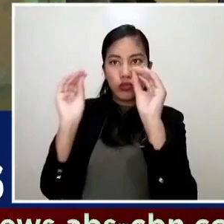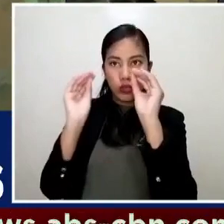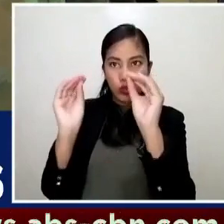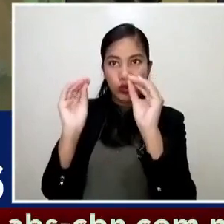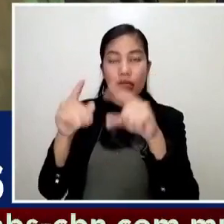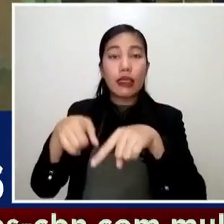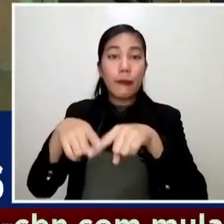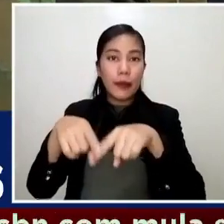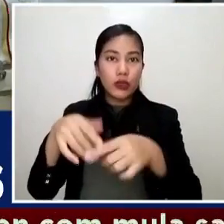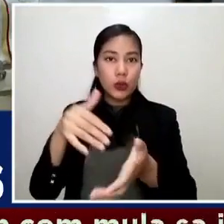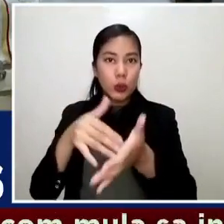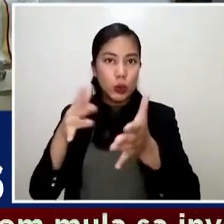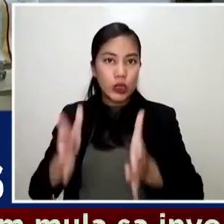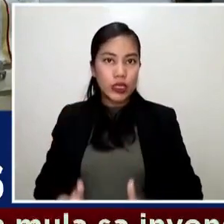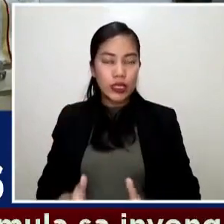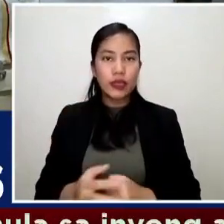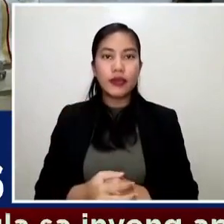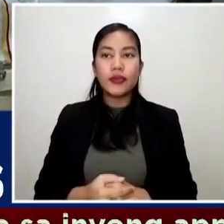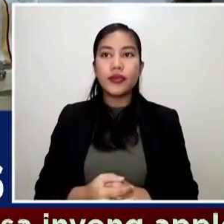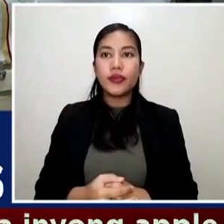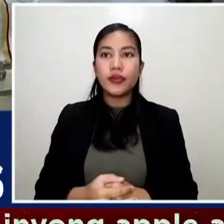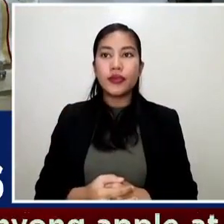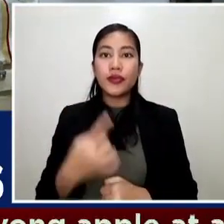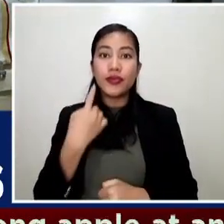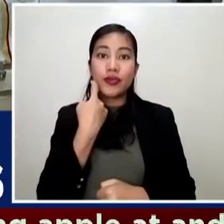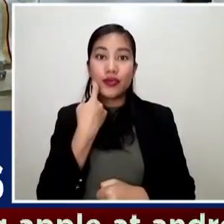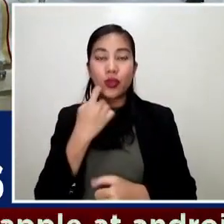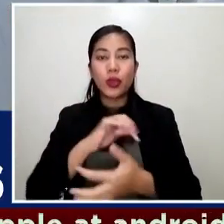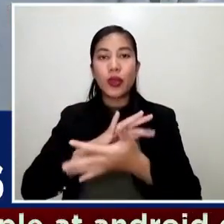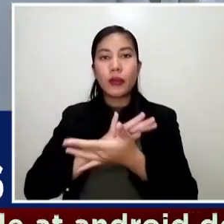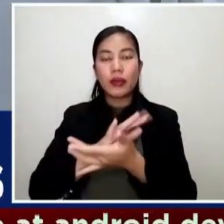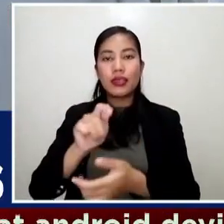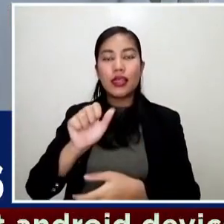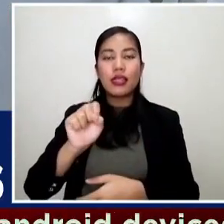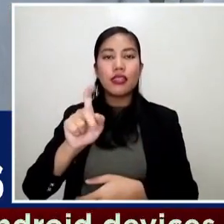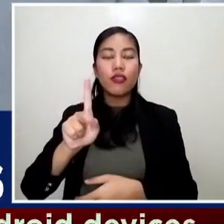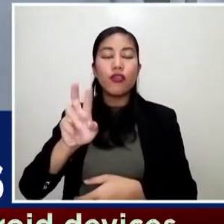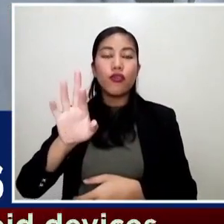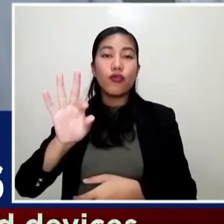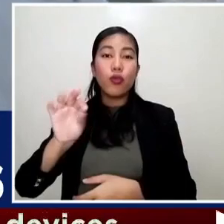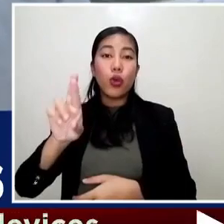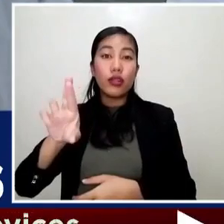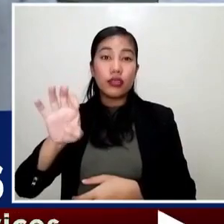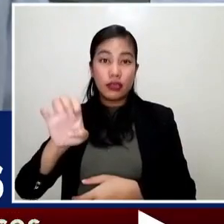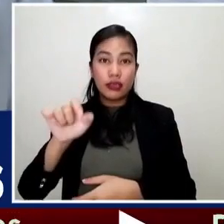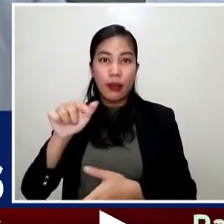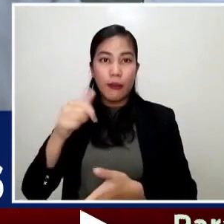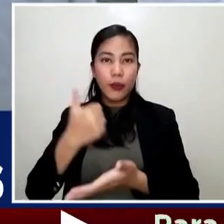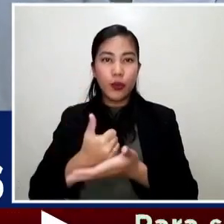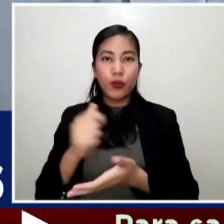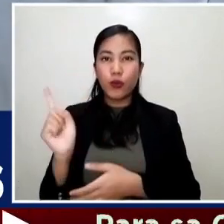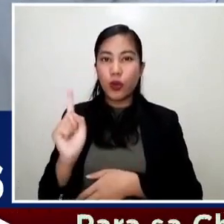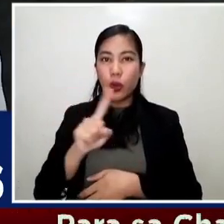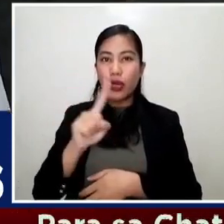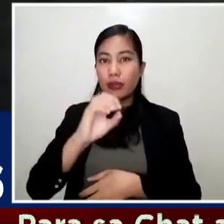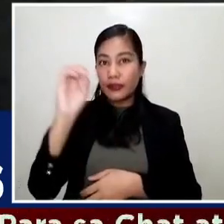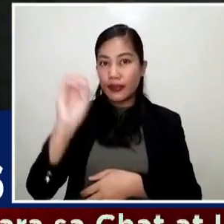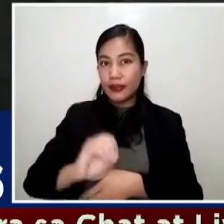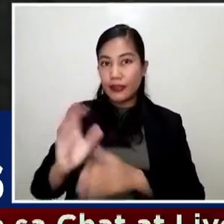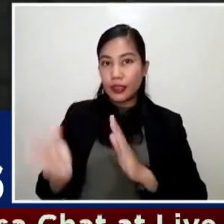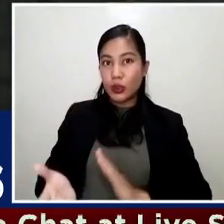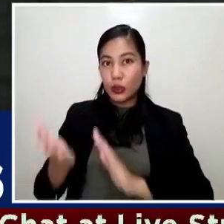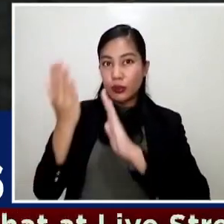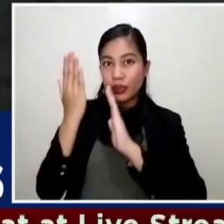inaprubahan na ng COVID-19 Task Force ang 100% na face-to-face classes sa mga kolehiyo at universidad. Pero ang